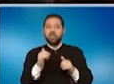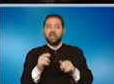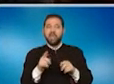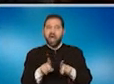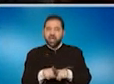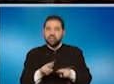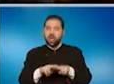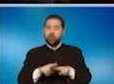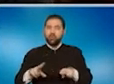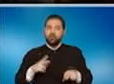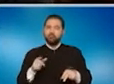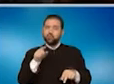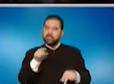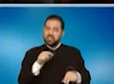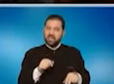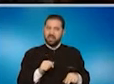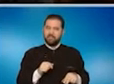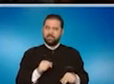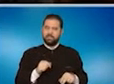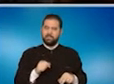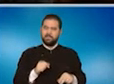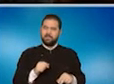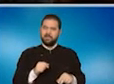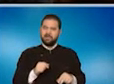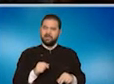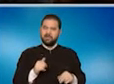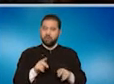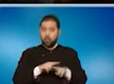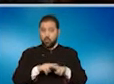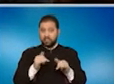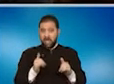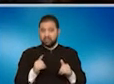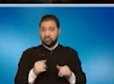dacă există cel care a asumat-o și s-a transfigurat viața prin intermediul ei,